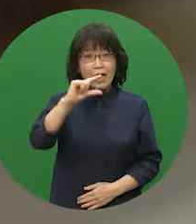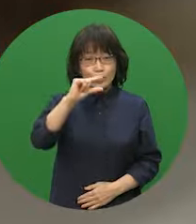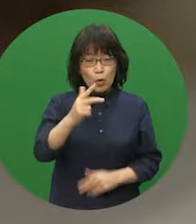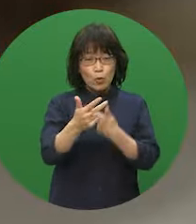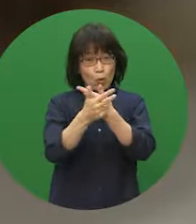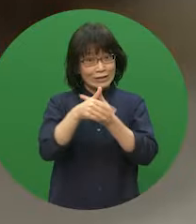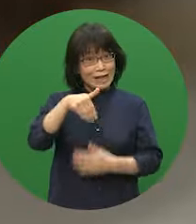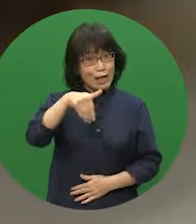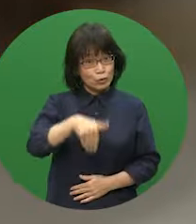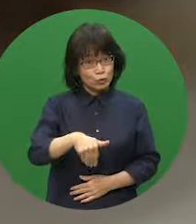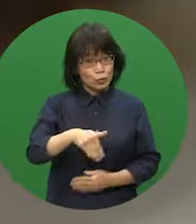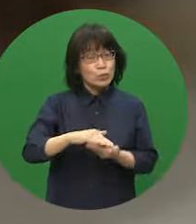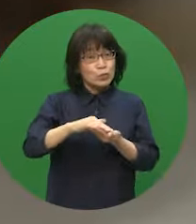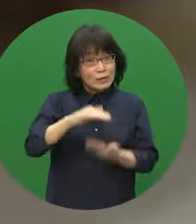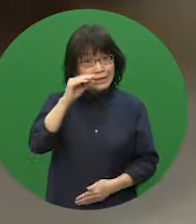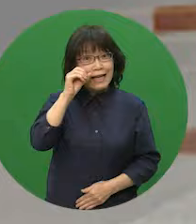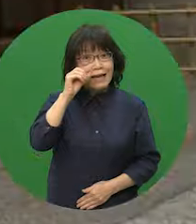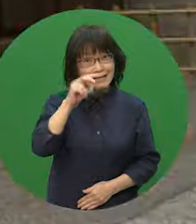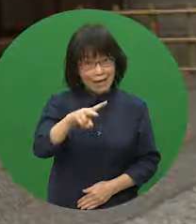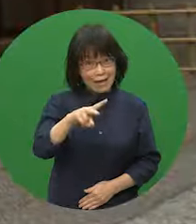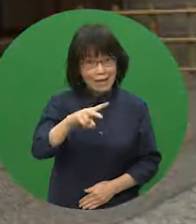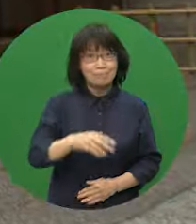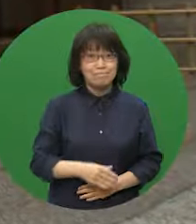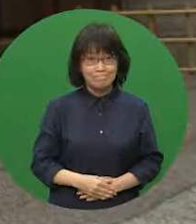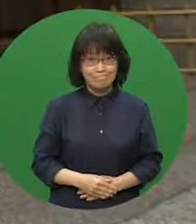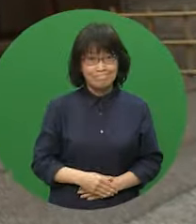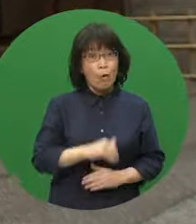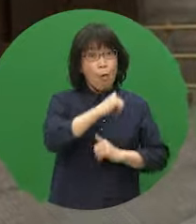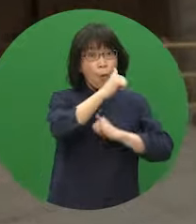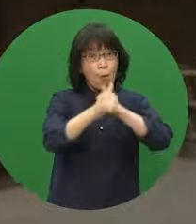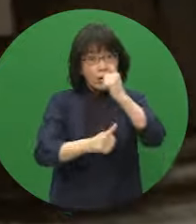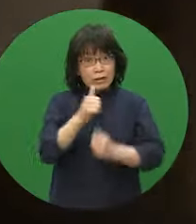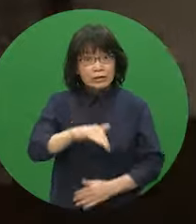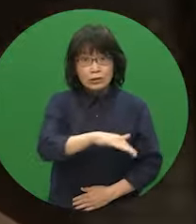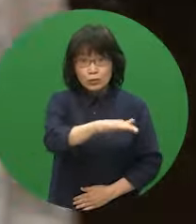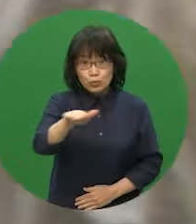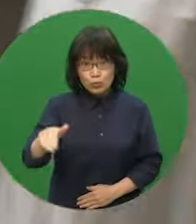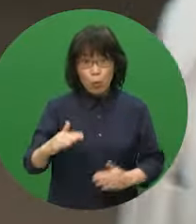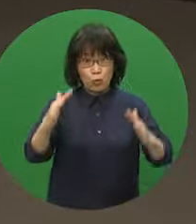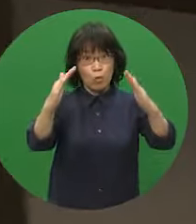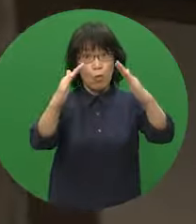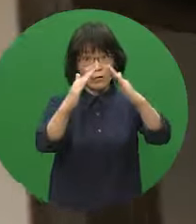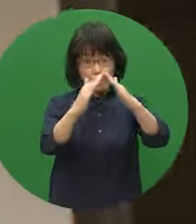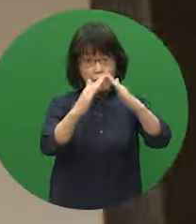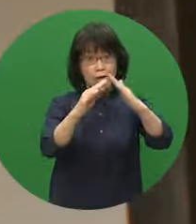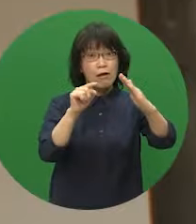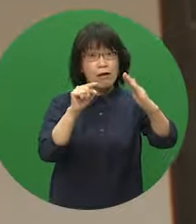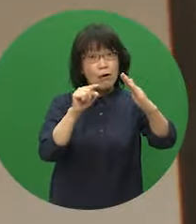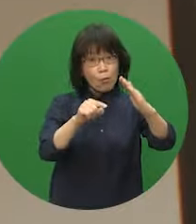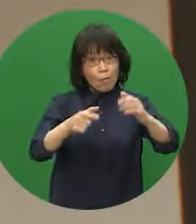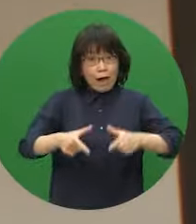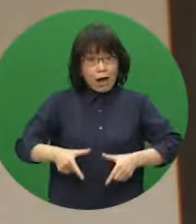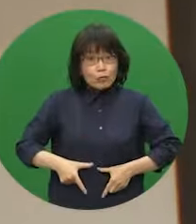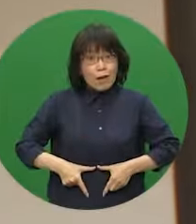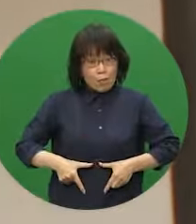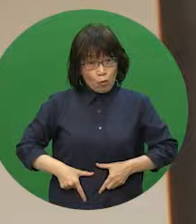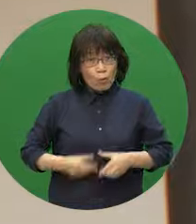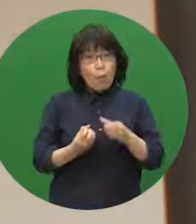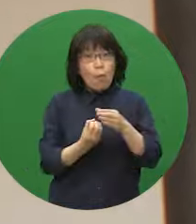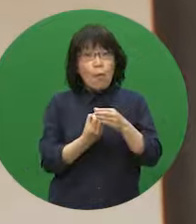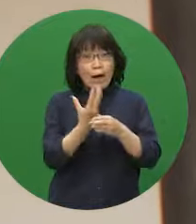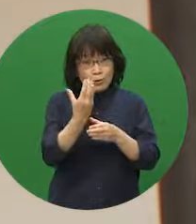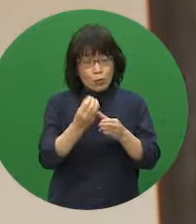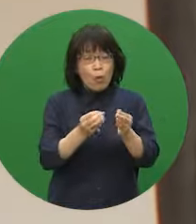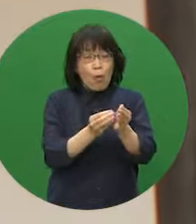ちょっと北九新発見。 歴史ゾーンにあるかやぶき屋根の民家です。 阿蘇のですね、かやぶき